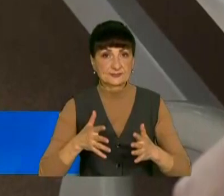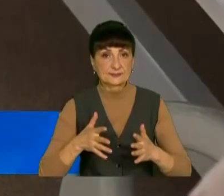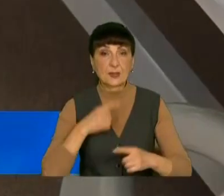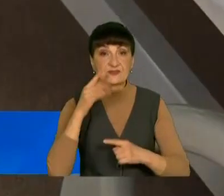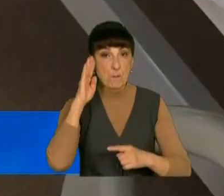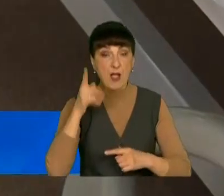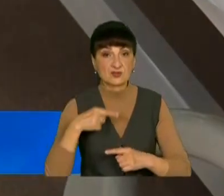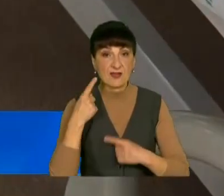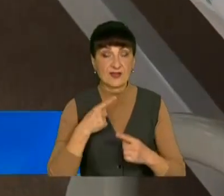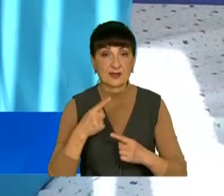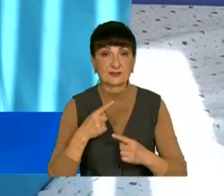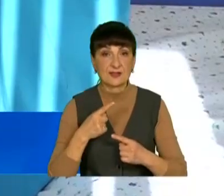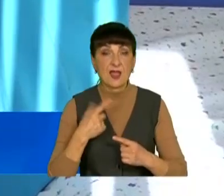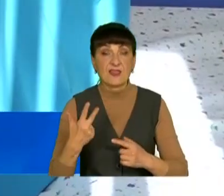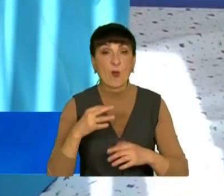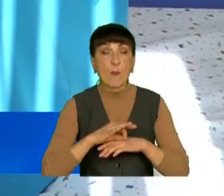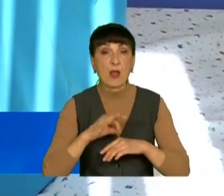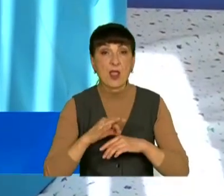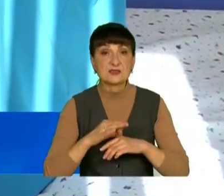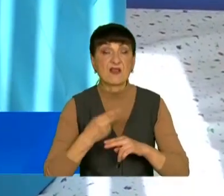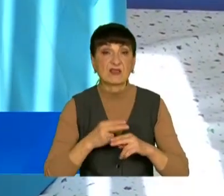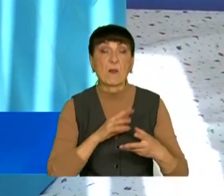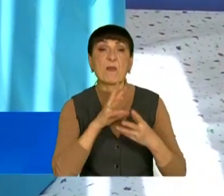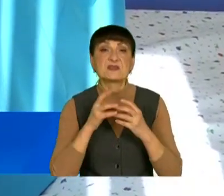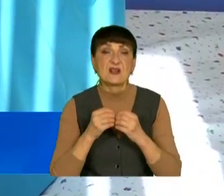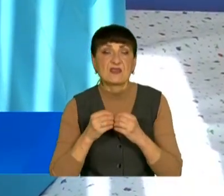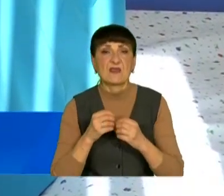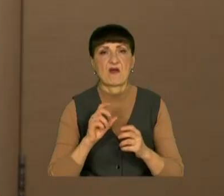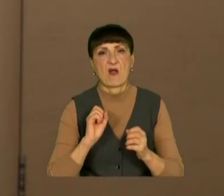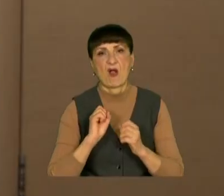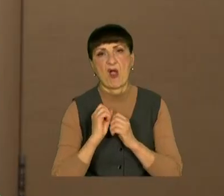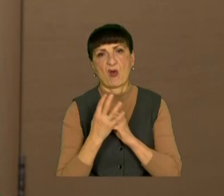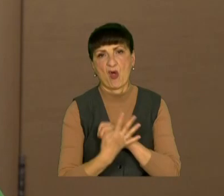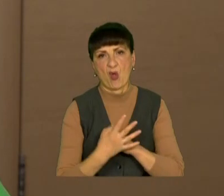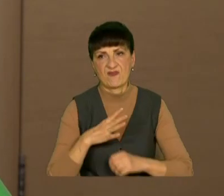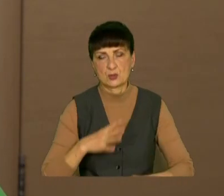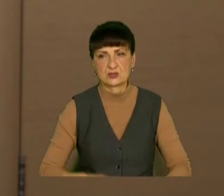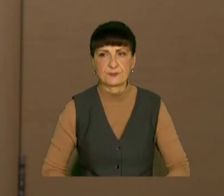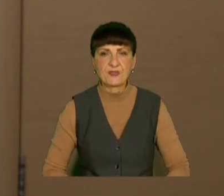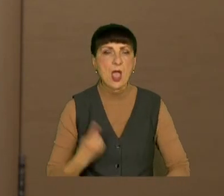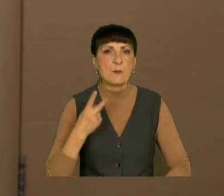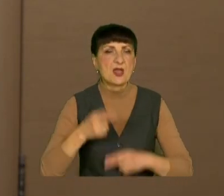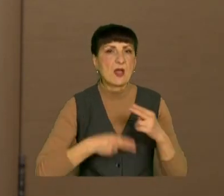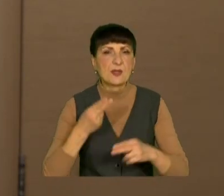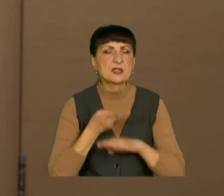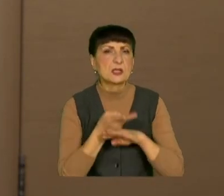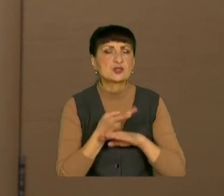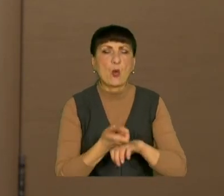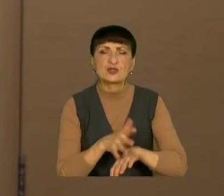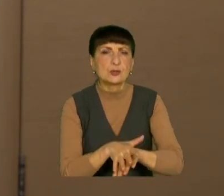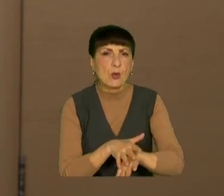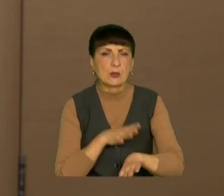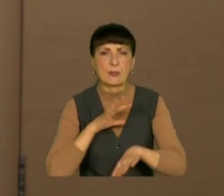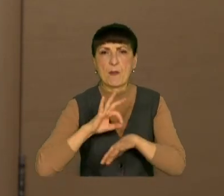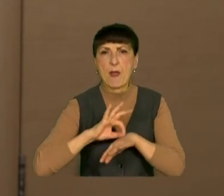словам 32-летнего пациента, его болезнь – это последствия постковидного периода. Первая операция лежала очень долго, очень болезненно